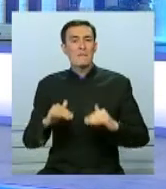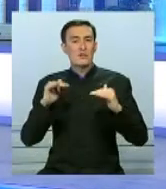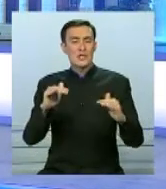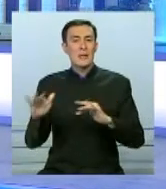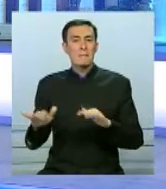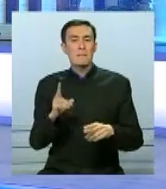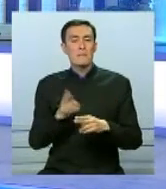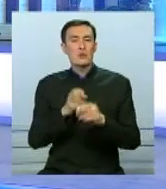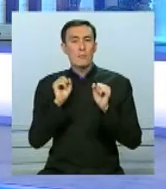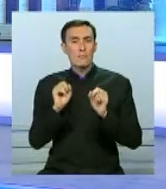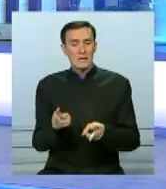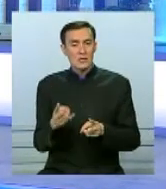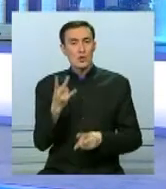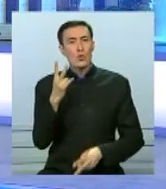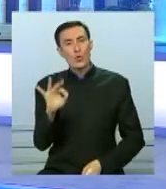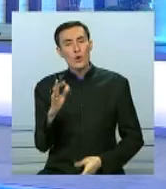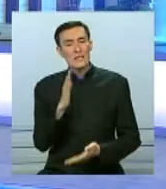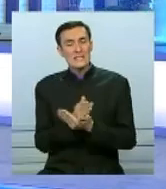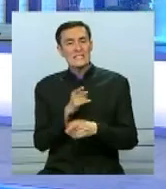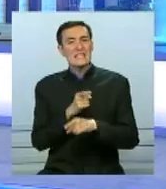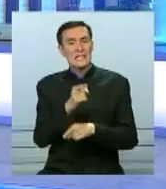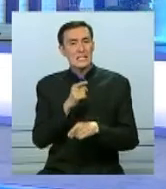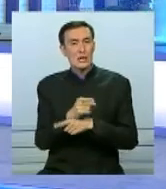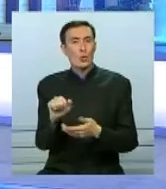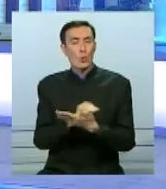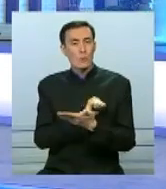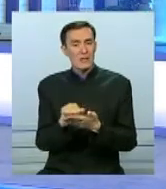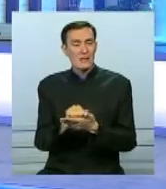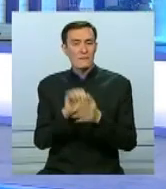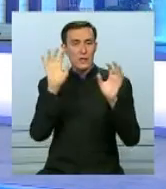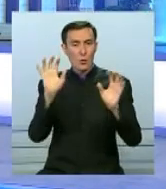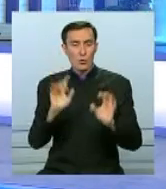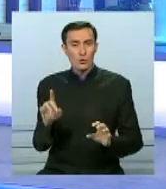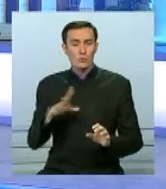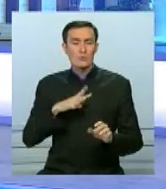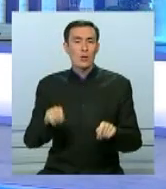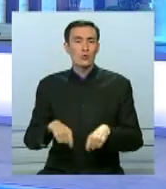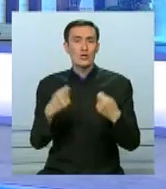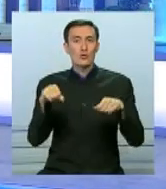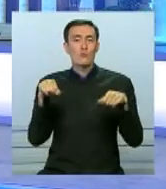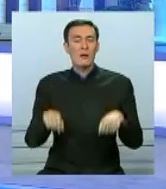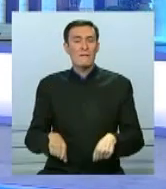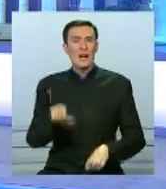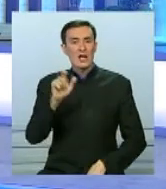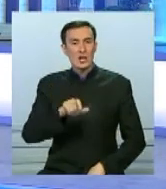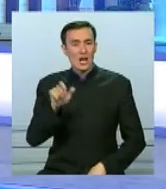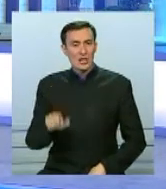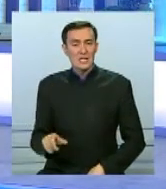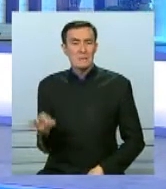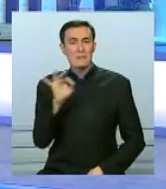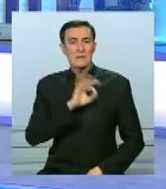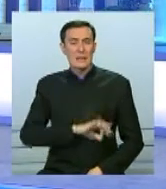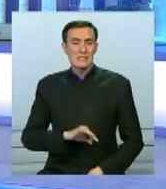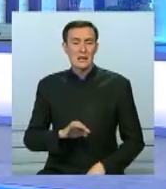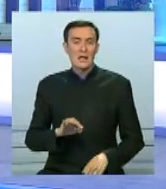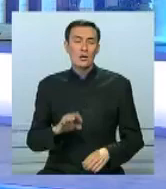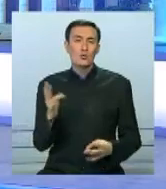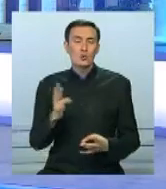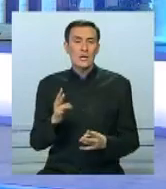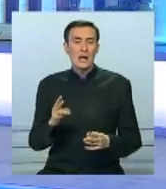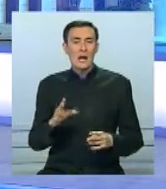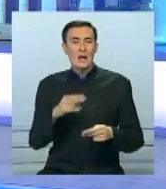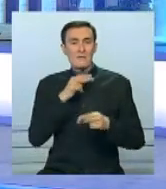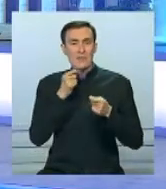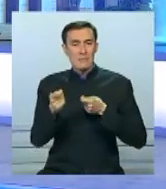мер безопасности. Однако критики документа говорят, что он может привести к нарушению прав граждан и применяться избирательно.